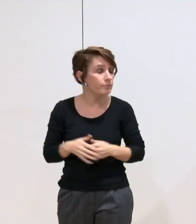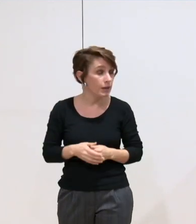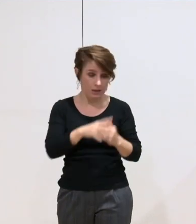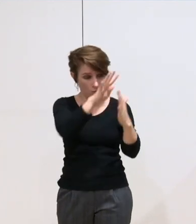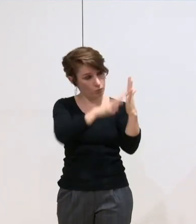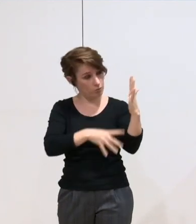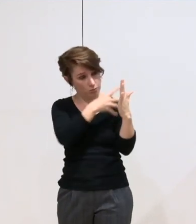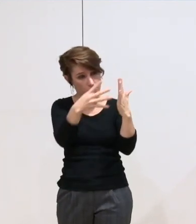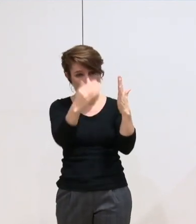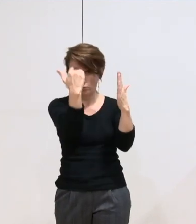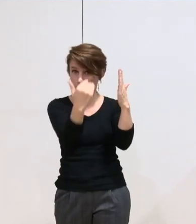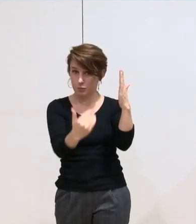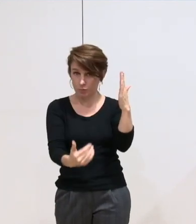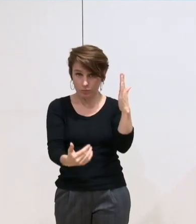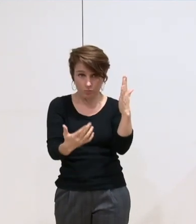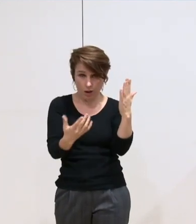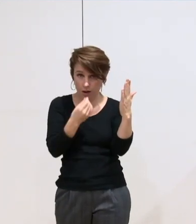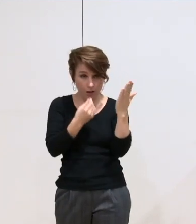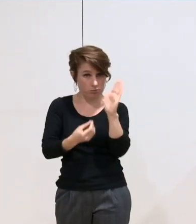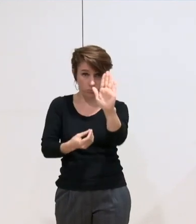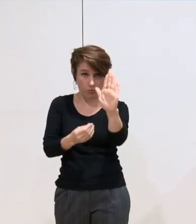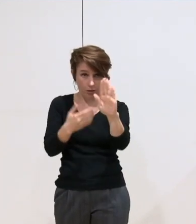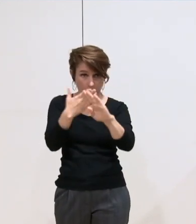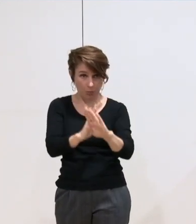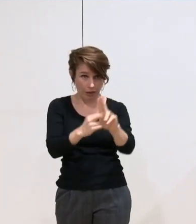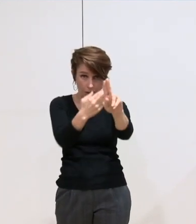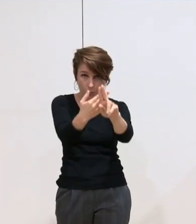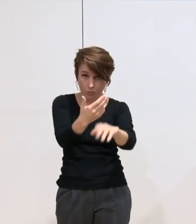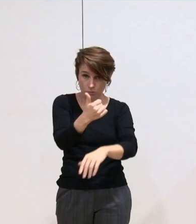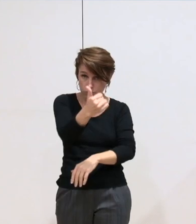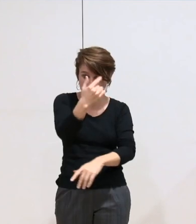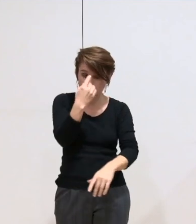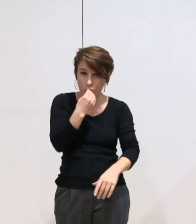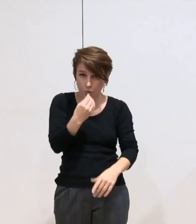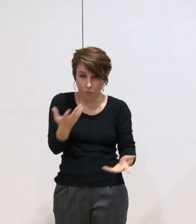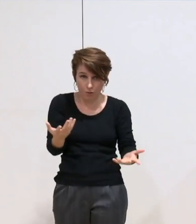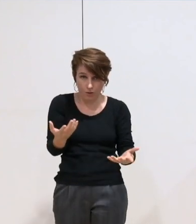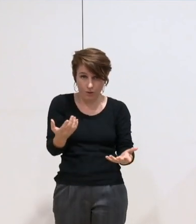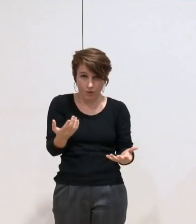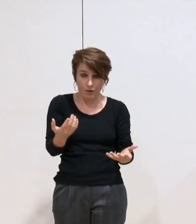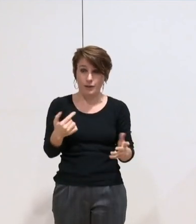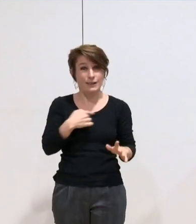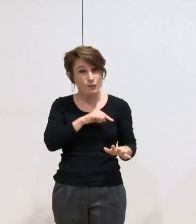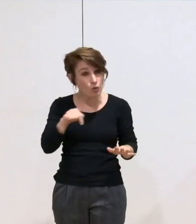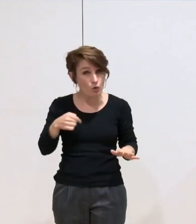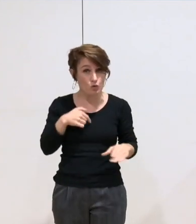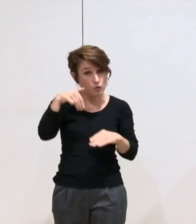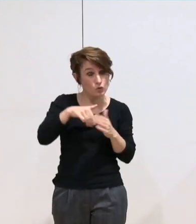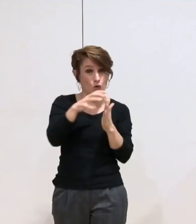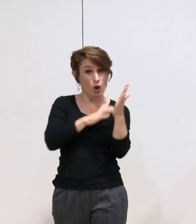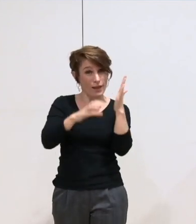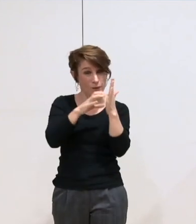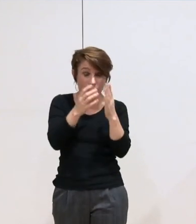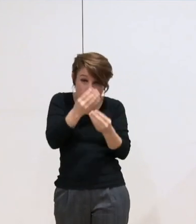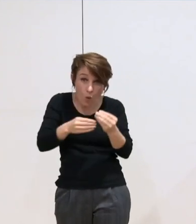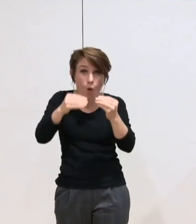la réponse, au moins une partie de la réponse à votre question, et nous sommes amenés d'ailleurs dans cette délibération à compléter cette grille tarifaire, c'est une